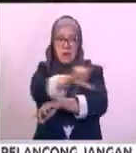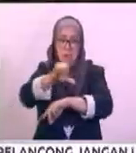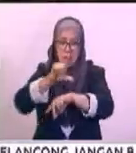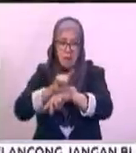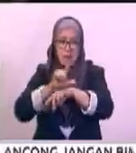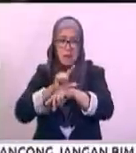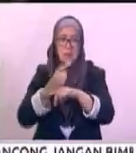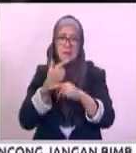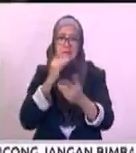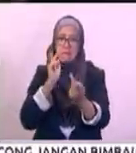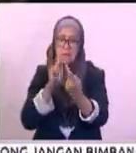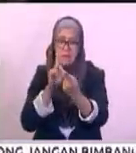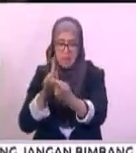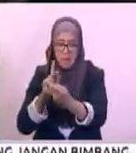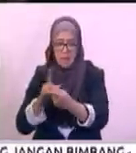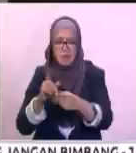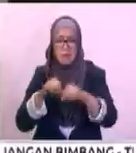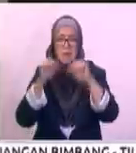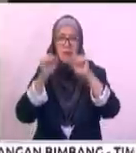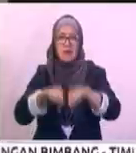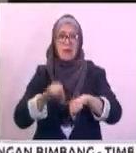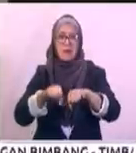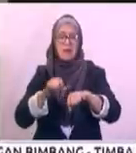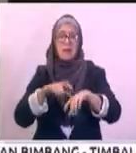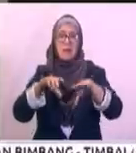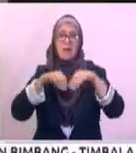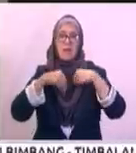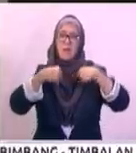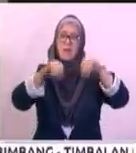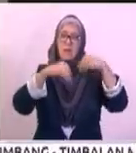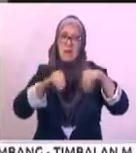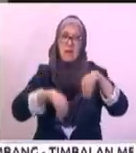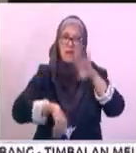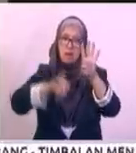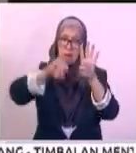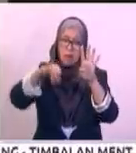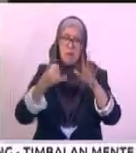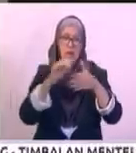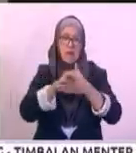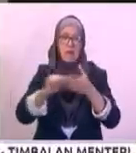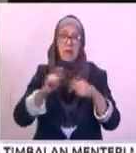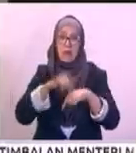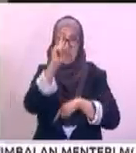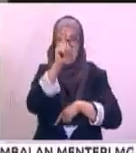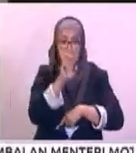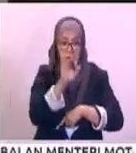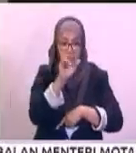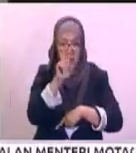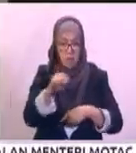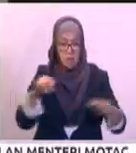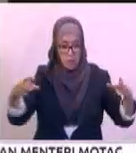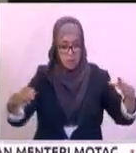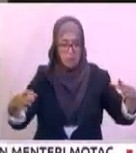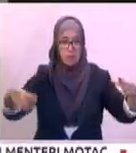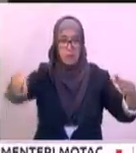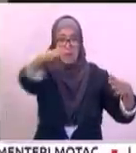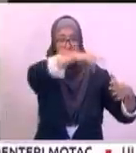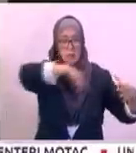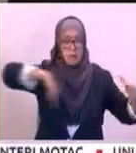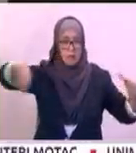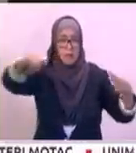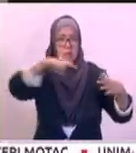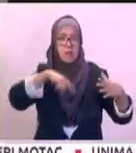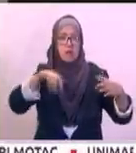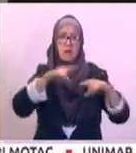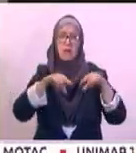melebihi RM4 juta. Satu reban saya buat 25,000 ekor. Bermakna kita 3 reban, ayam saya